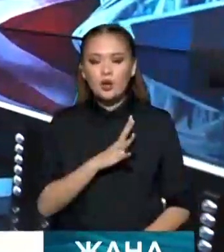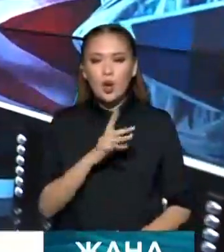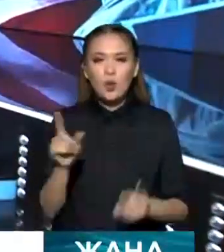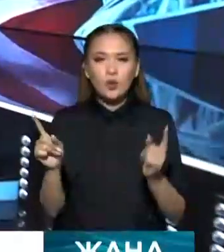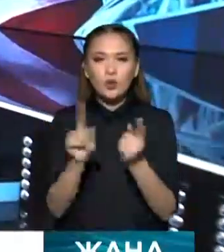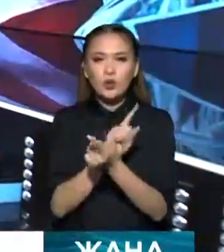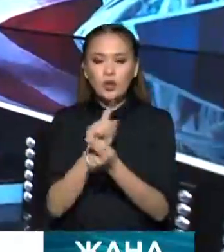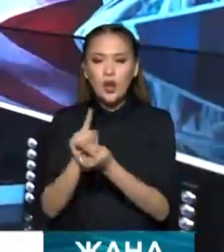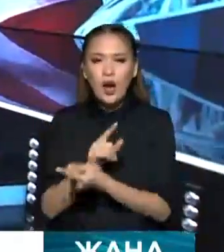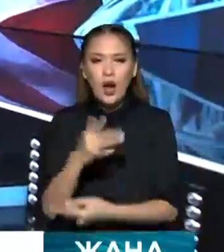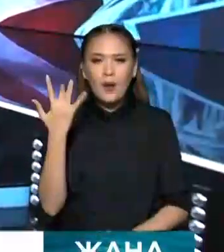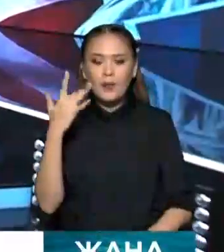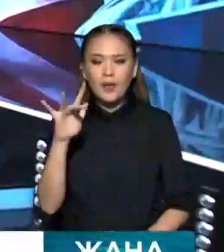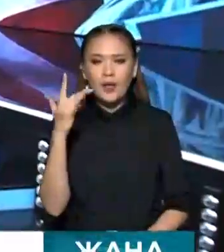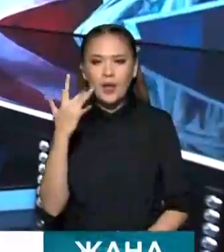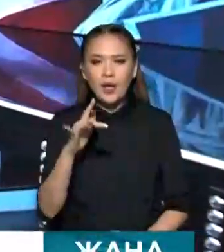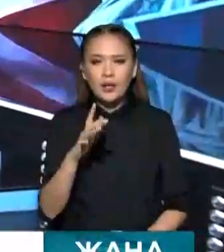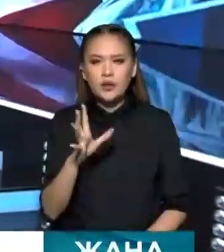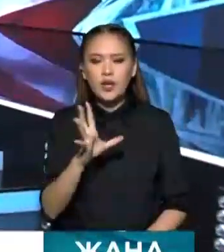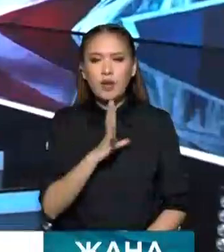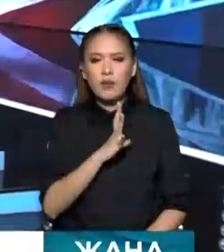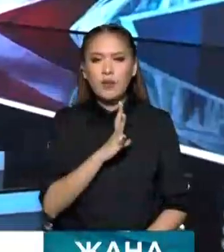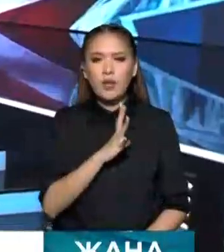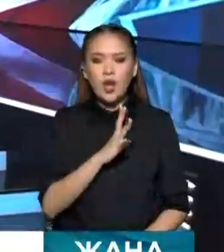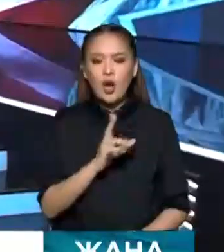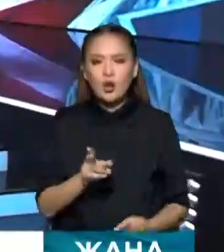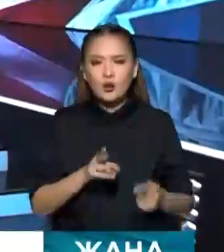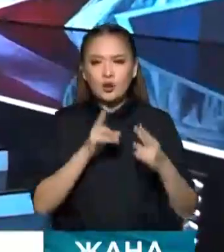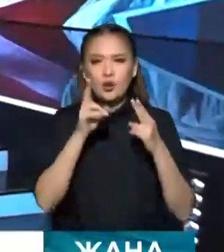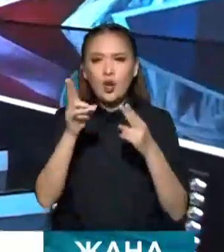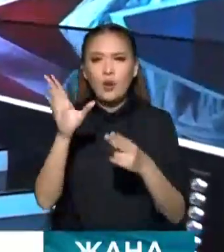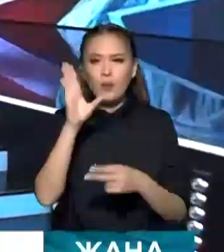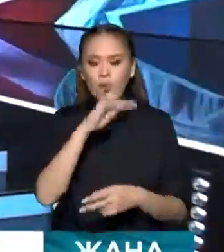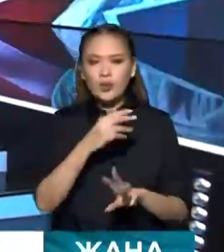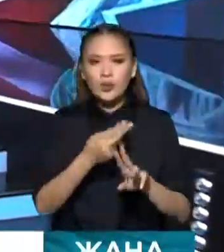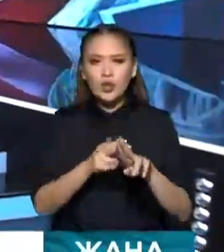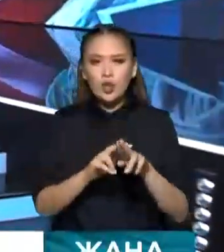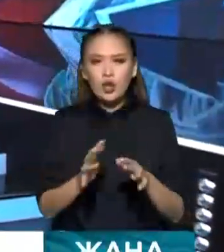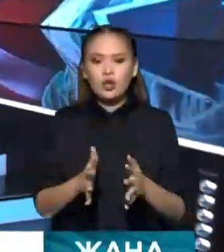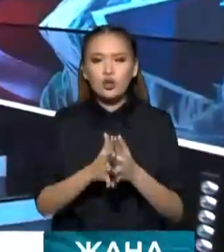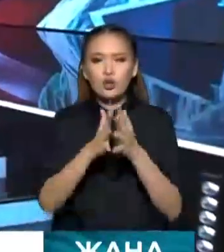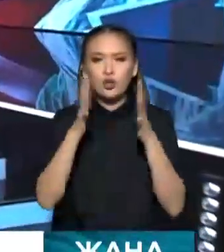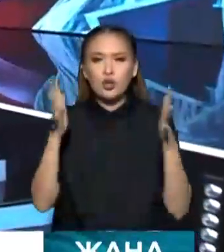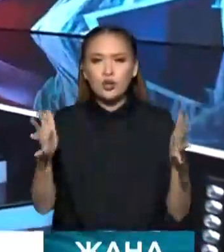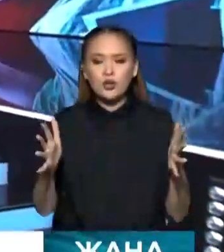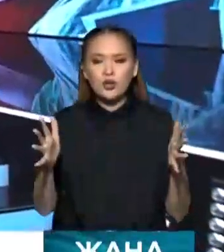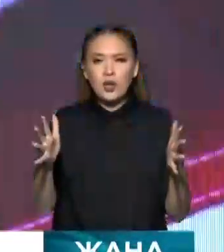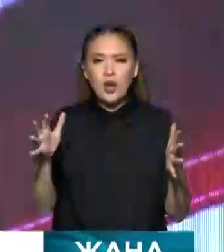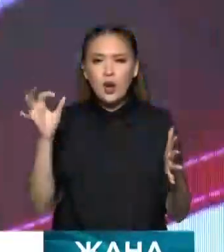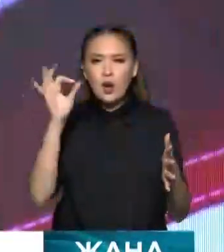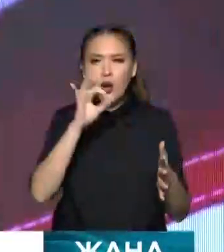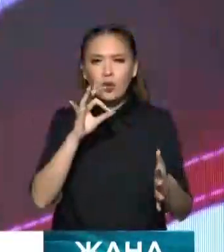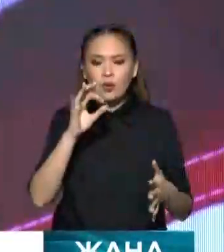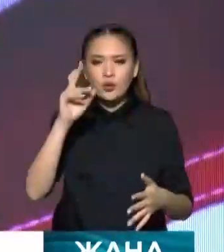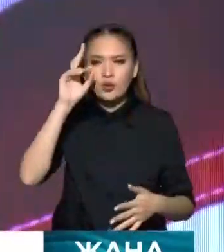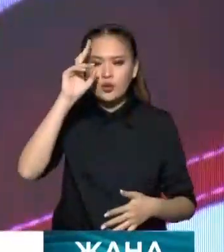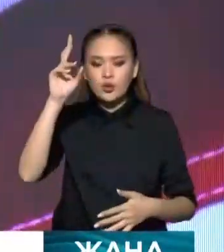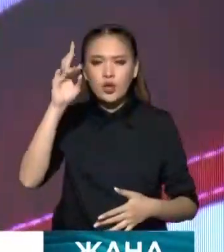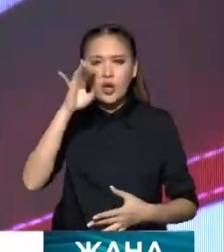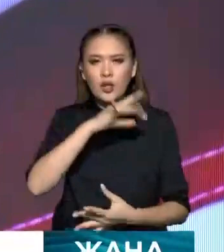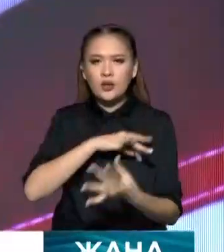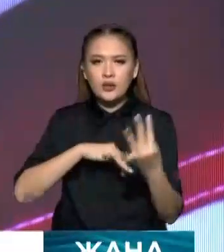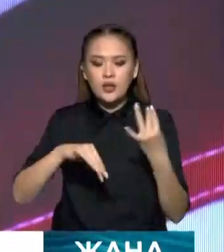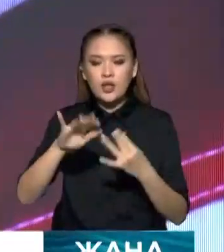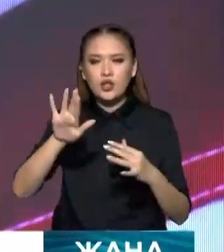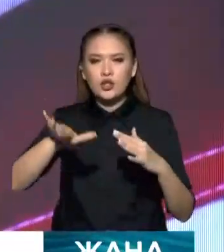өзгерістердің Америкаға мұхит асып, Америкаға барып, осында үлкен келелі бір саясаттағы демократияның жаңа